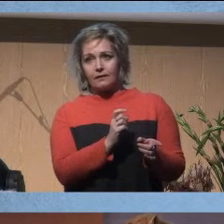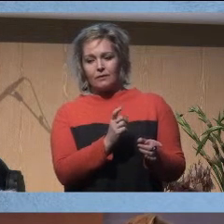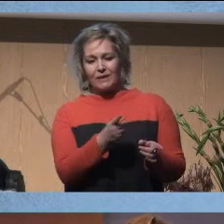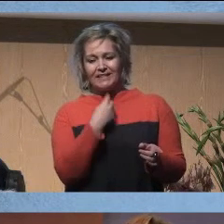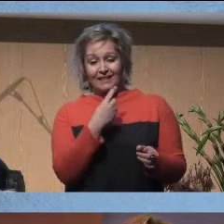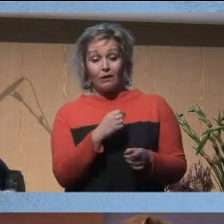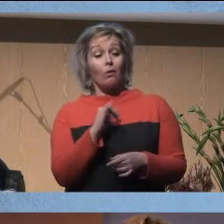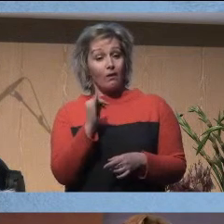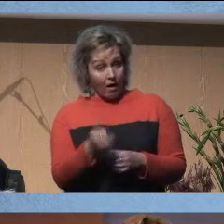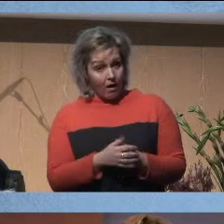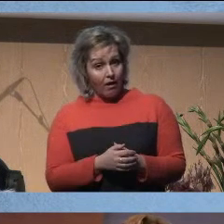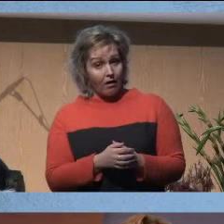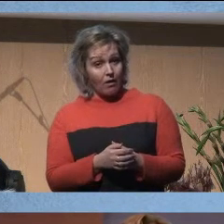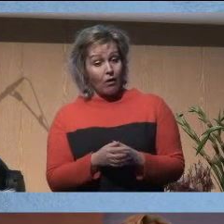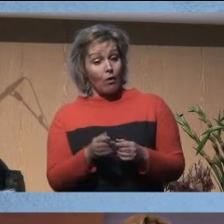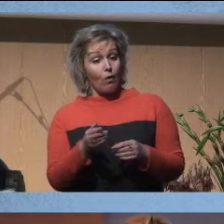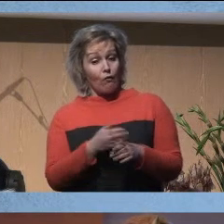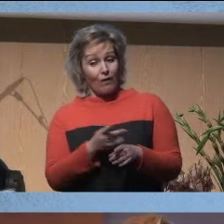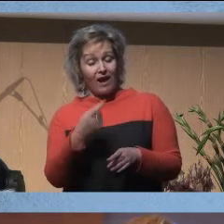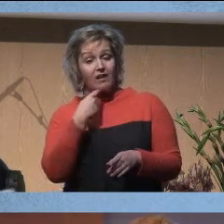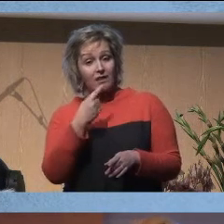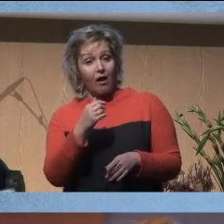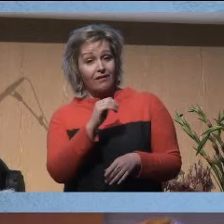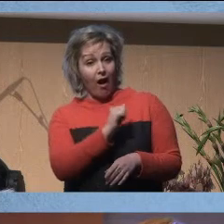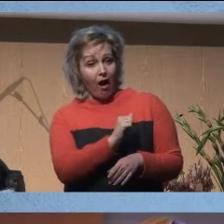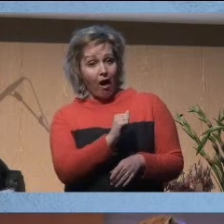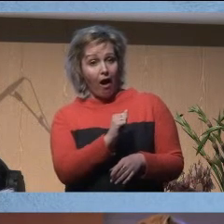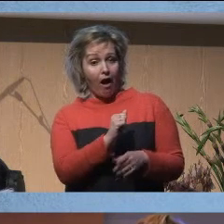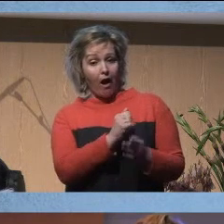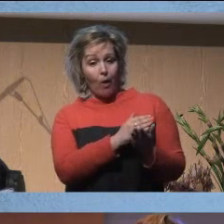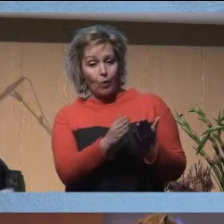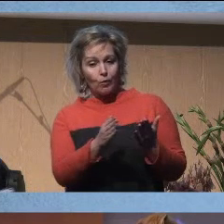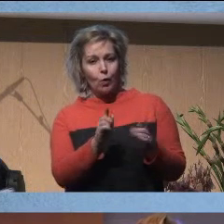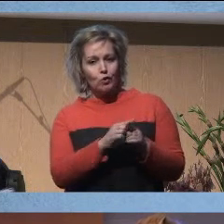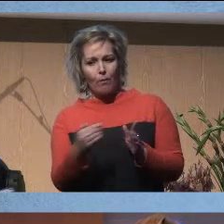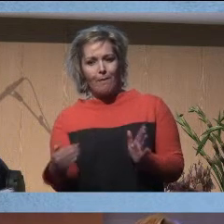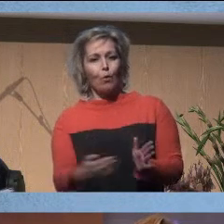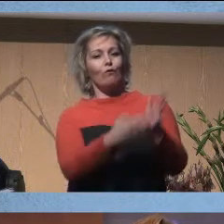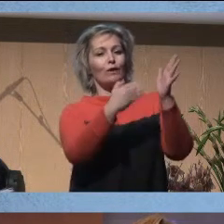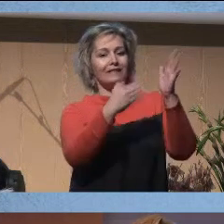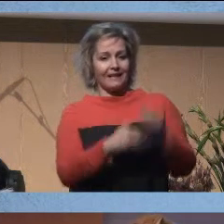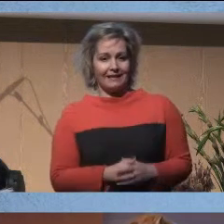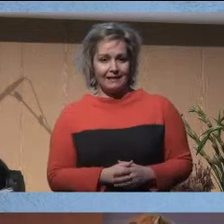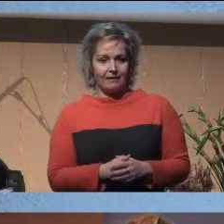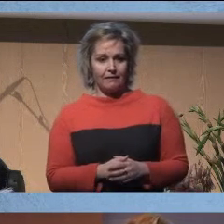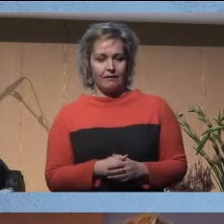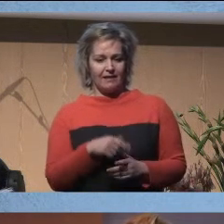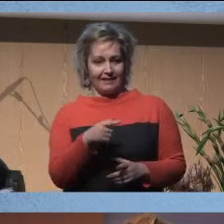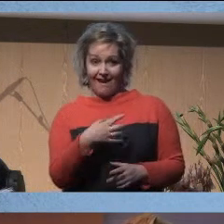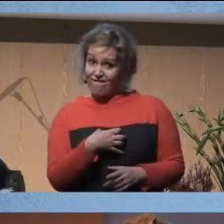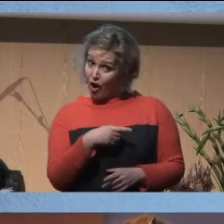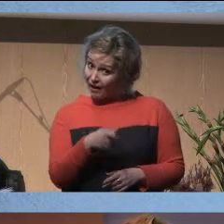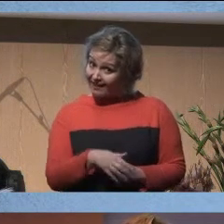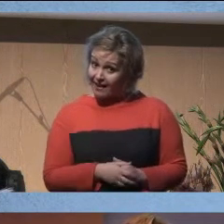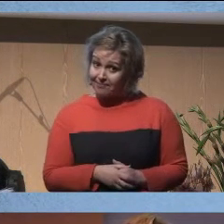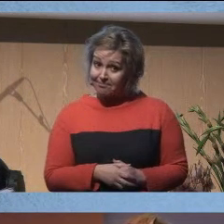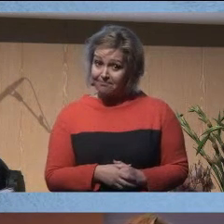sier de «å ja». Og så før de har sagt A-en ut, så kommer motforestillingene. Det er farlig, det.